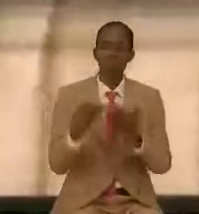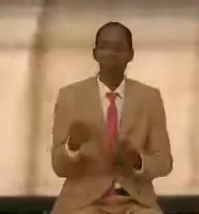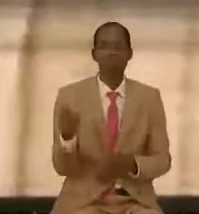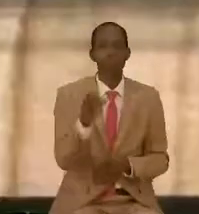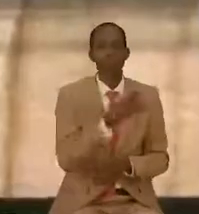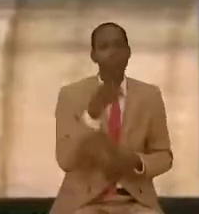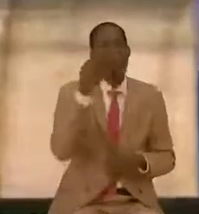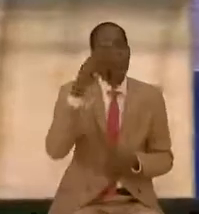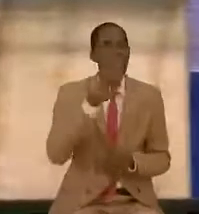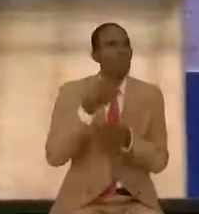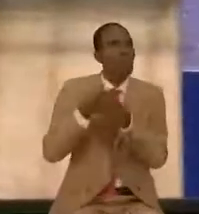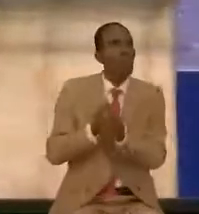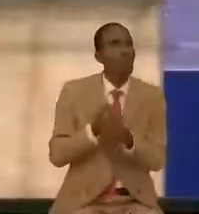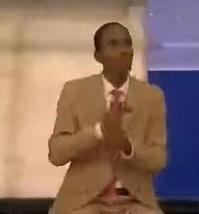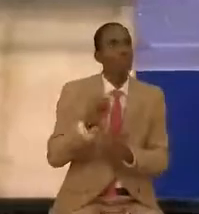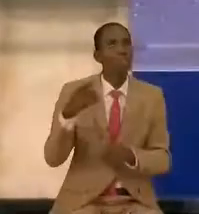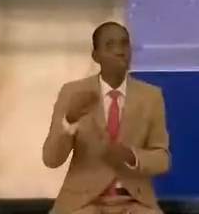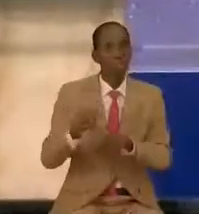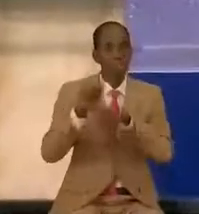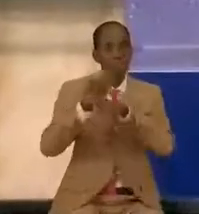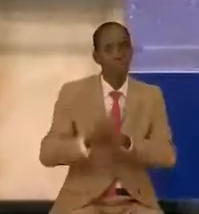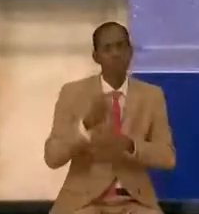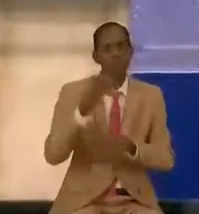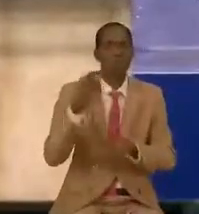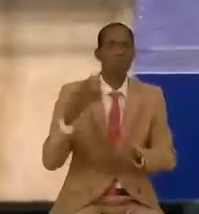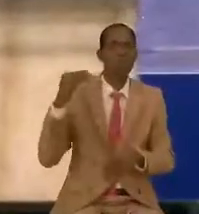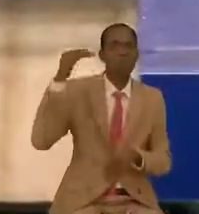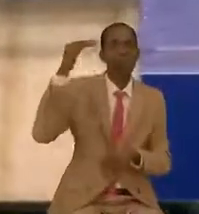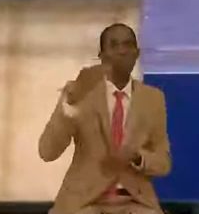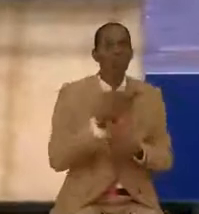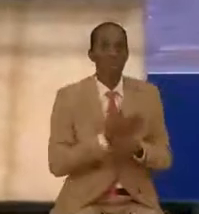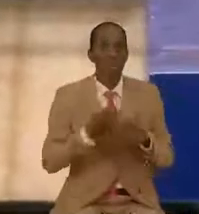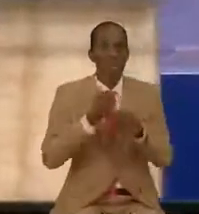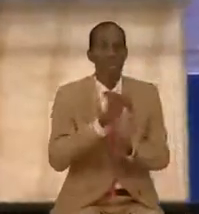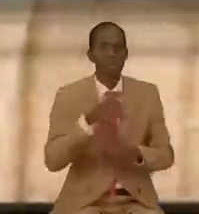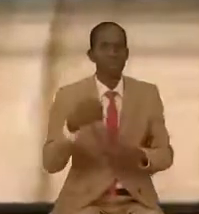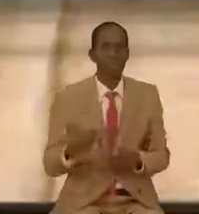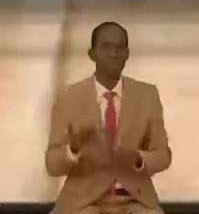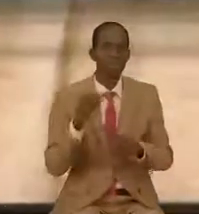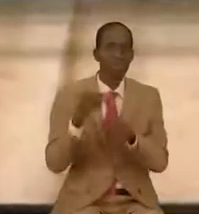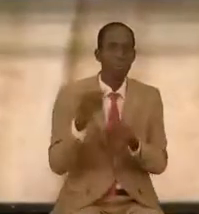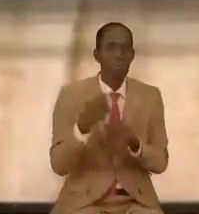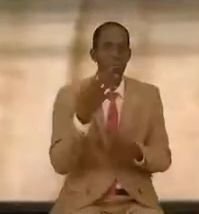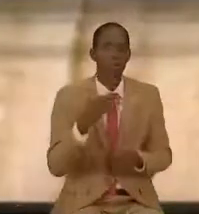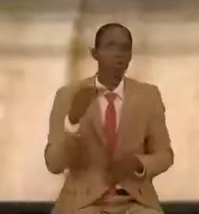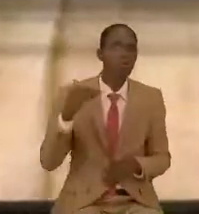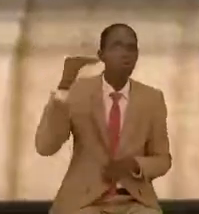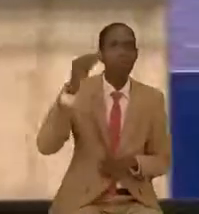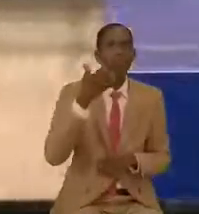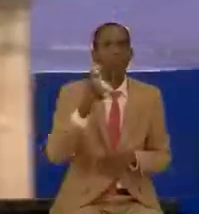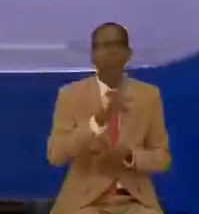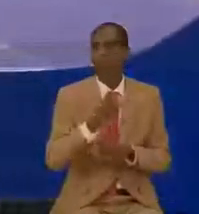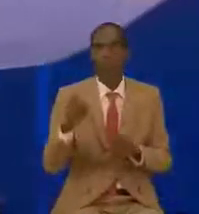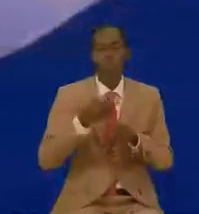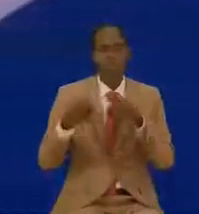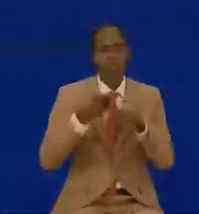les juifs les apprécient, que oui, vous obéissez aux traditions des anciens, vous